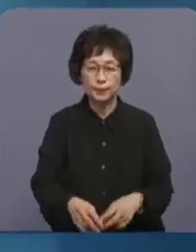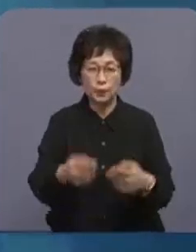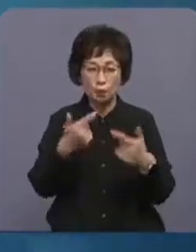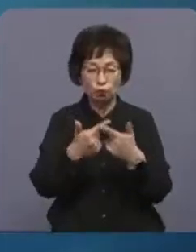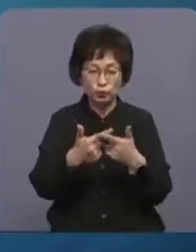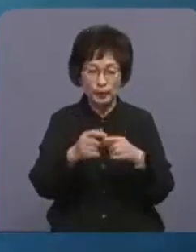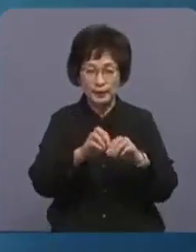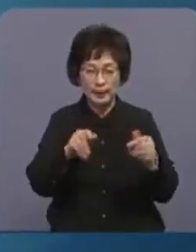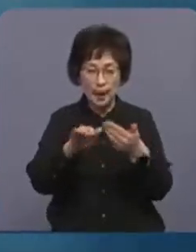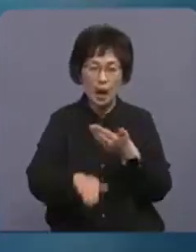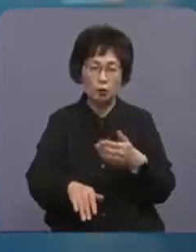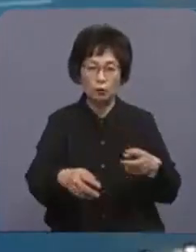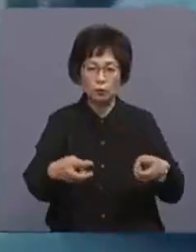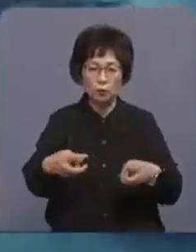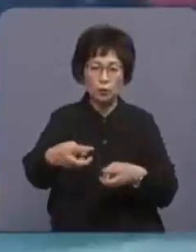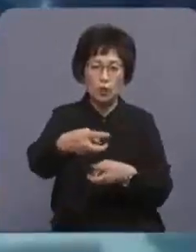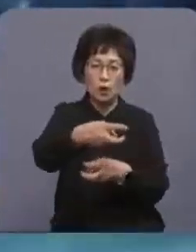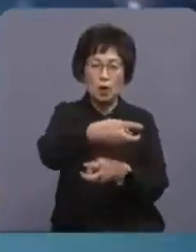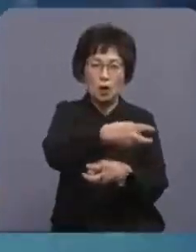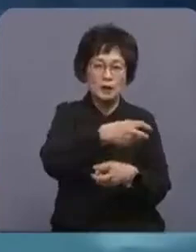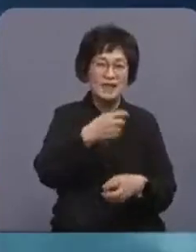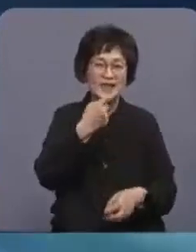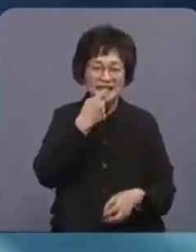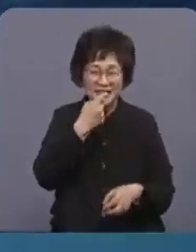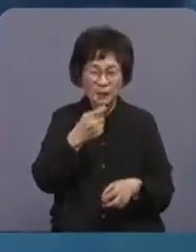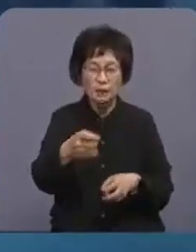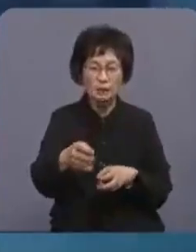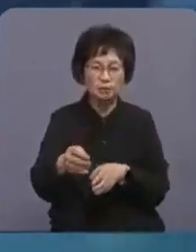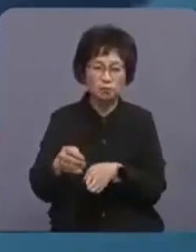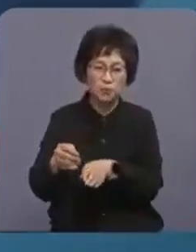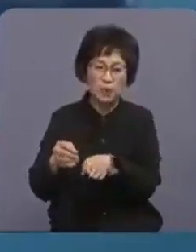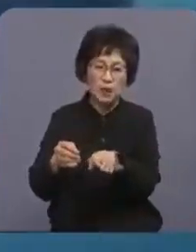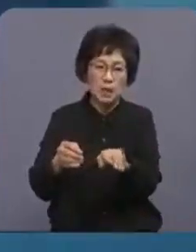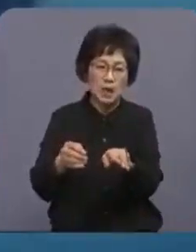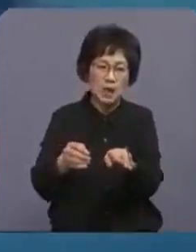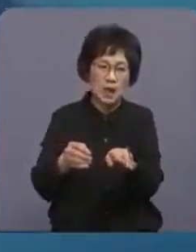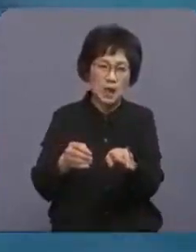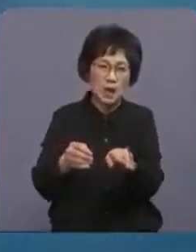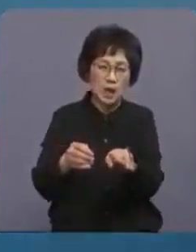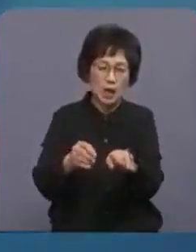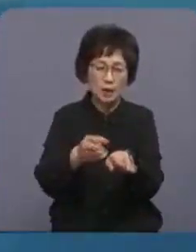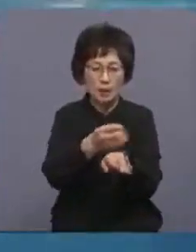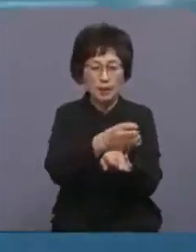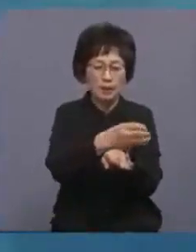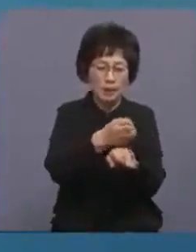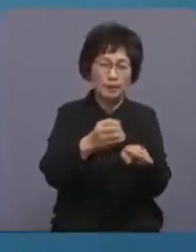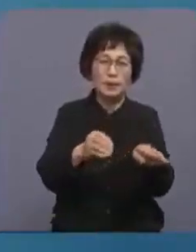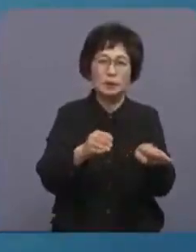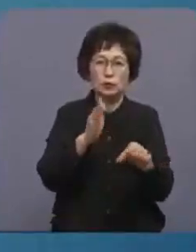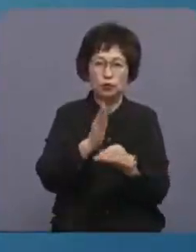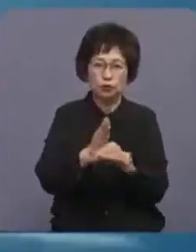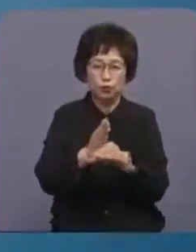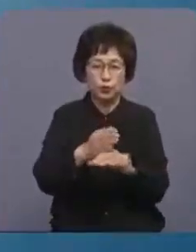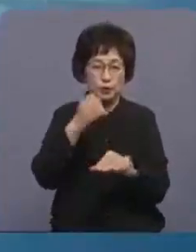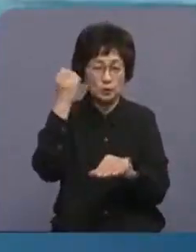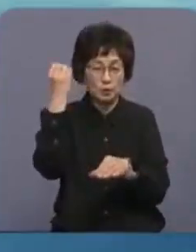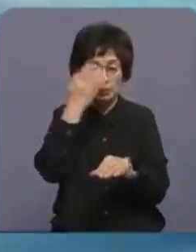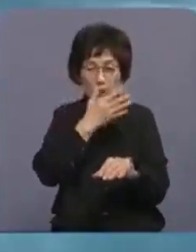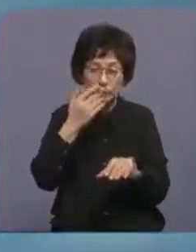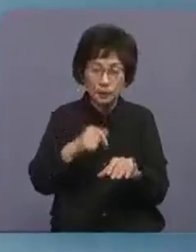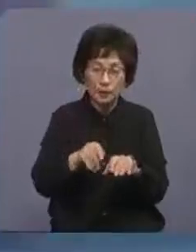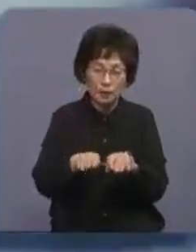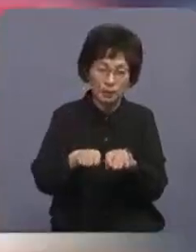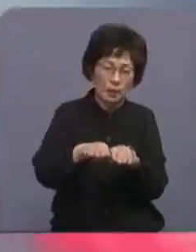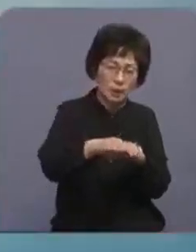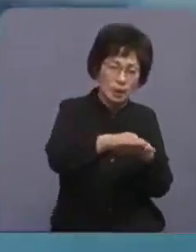부산 사하구의 한 교차로. 흰색 승용차 한 대가 방향 지시 등을 켜고 좌회전합니다. 그 순간 옆 차로를